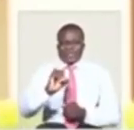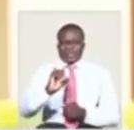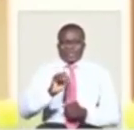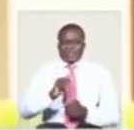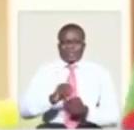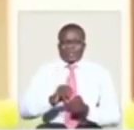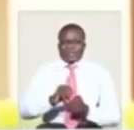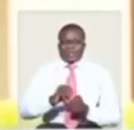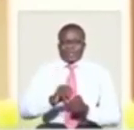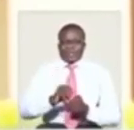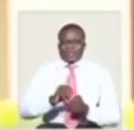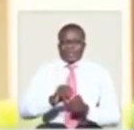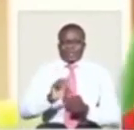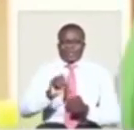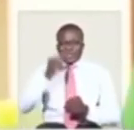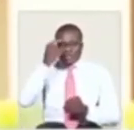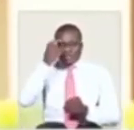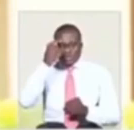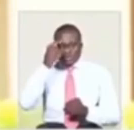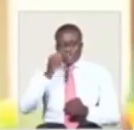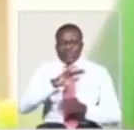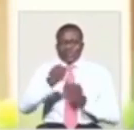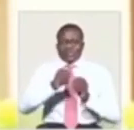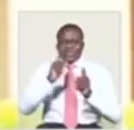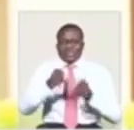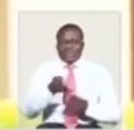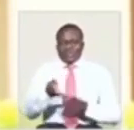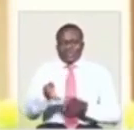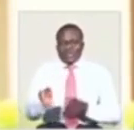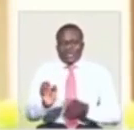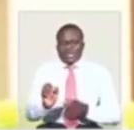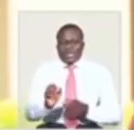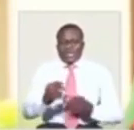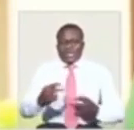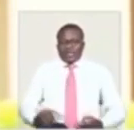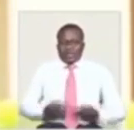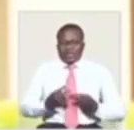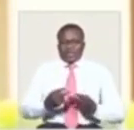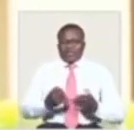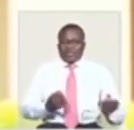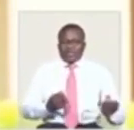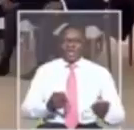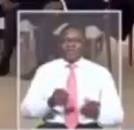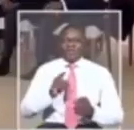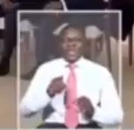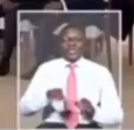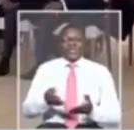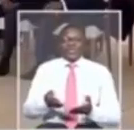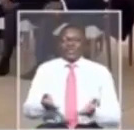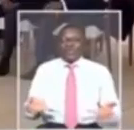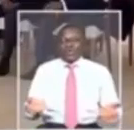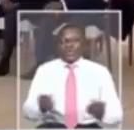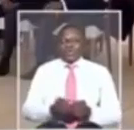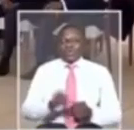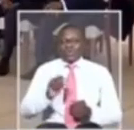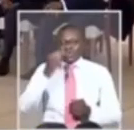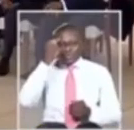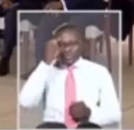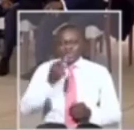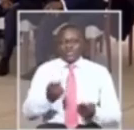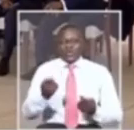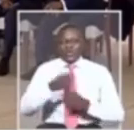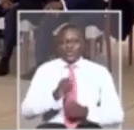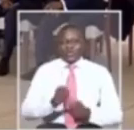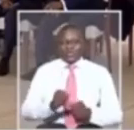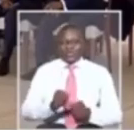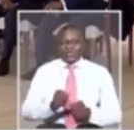président Tshisekedi. Were there at the time are no longer alive. Je pense même que toutes ces personnes qui étaient vivantes